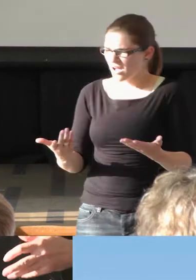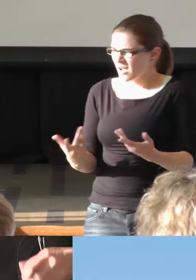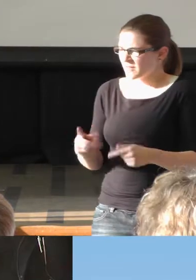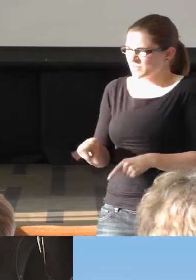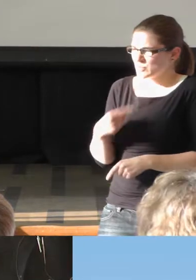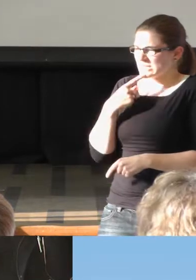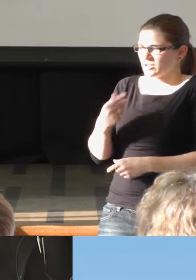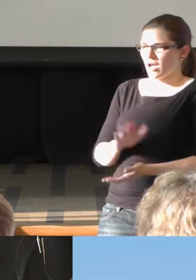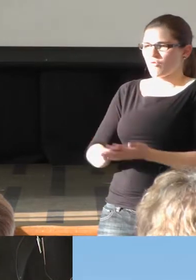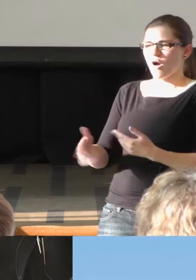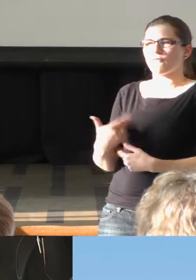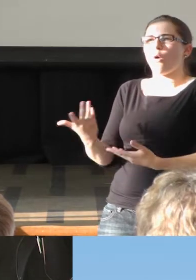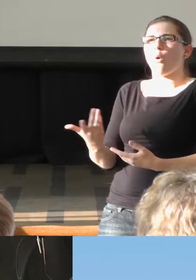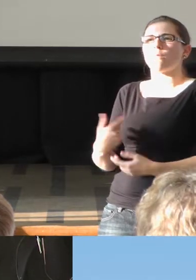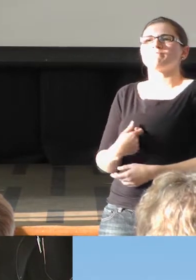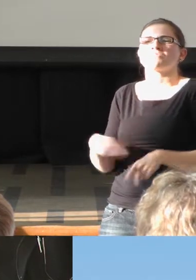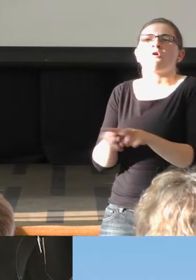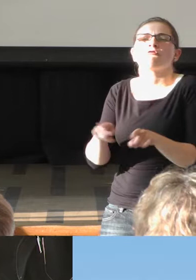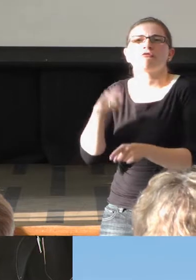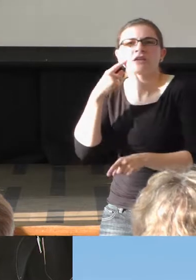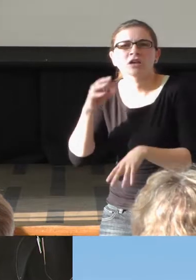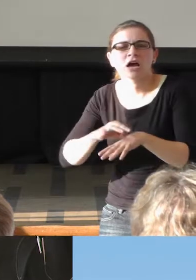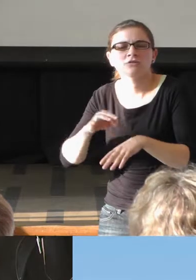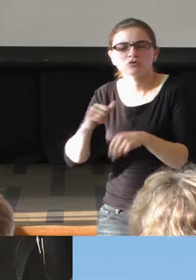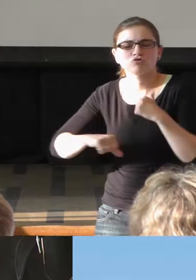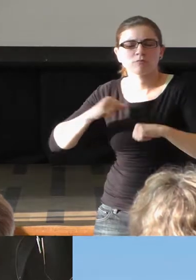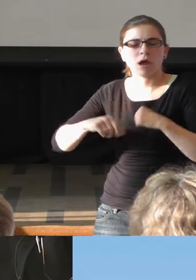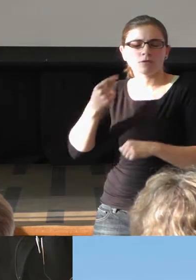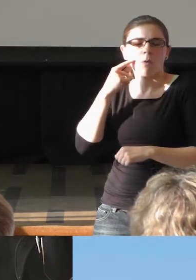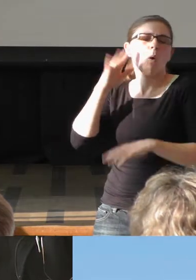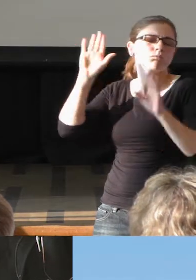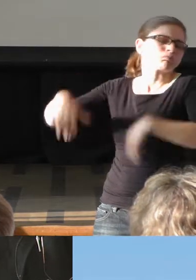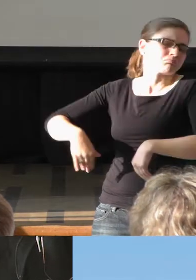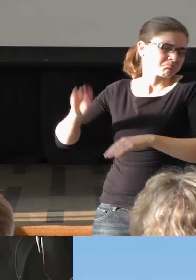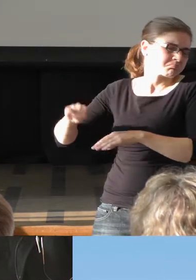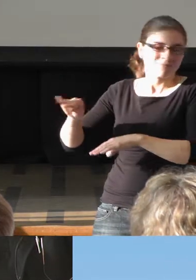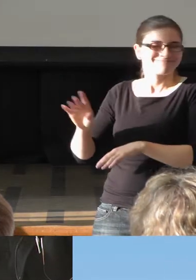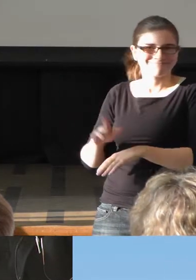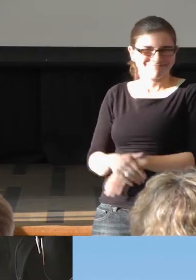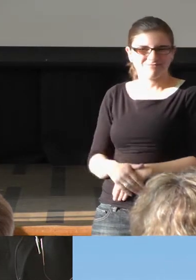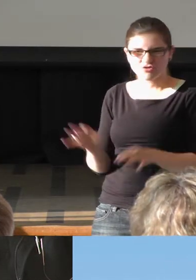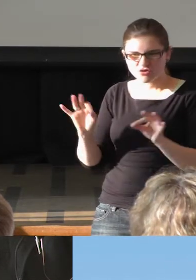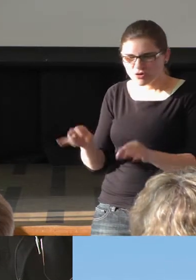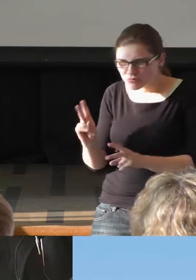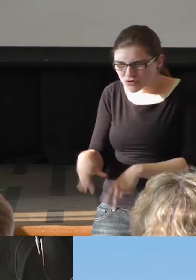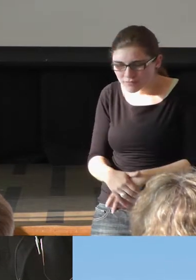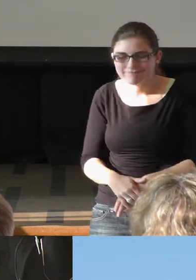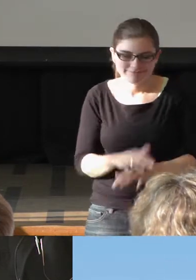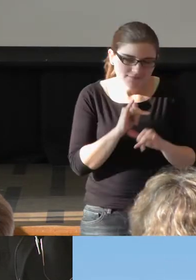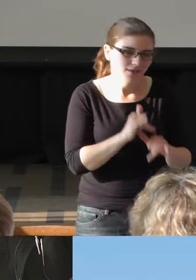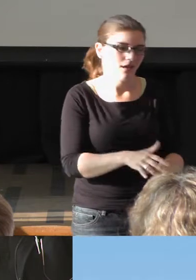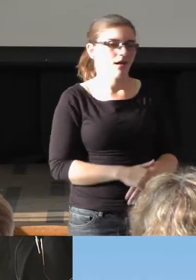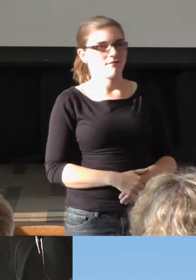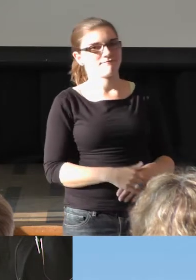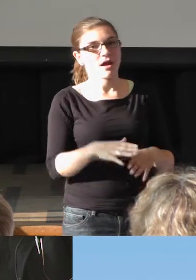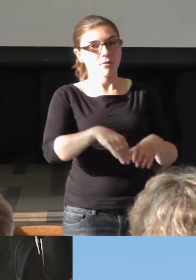steckt man ja nicht weg, wie Zahnschmerzen oder einen blutenden Finger. Das ist wohl wahr. Das hat mir auch am Anfang